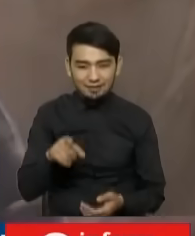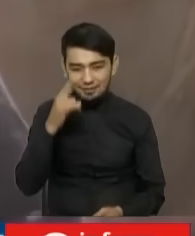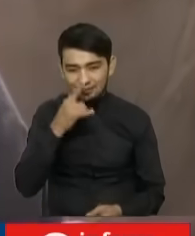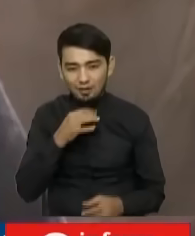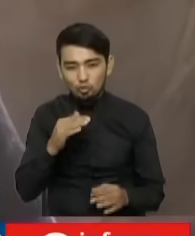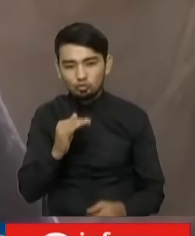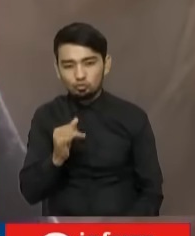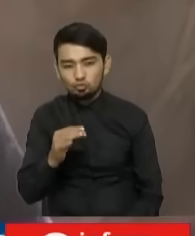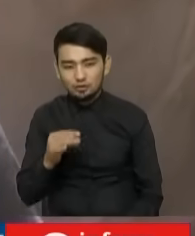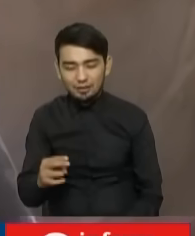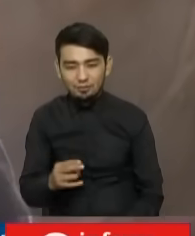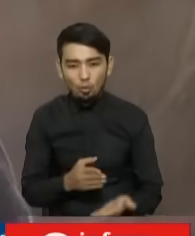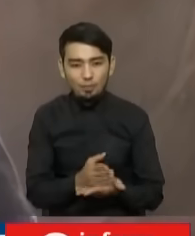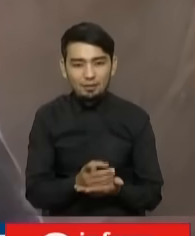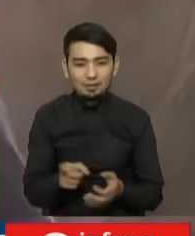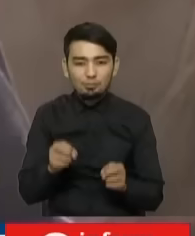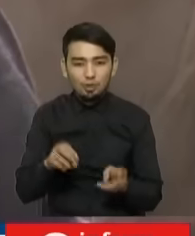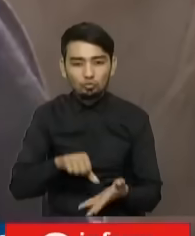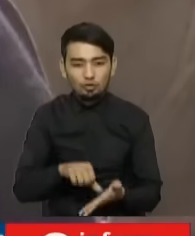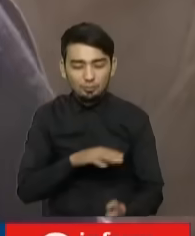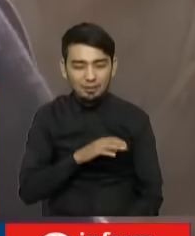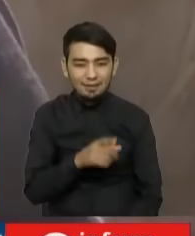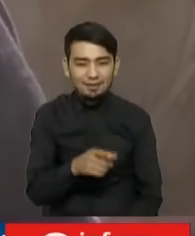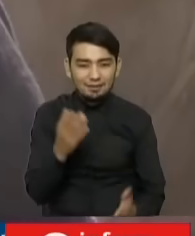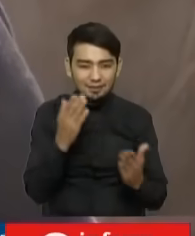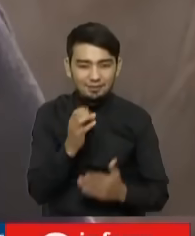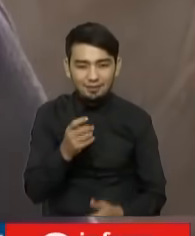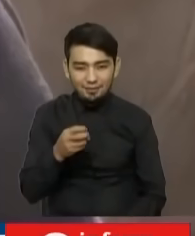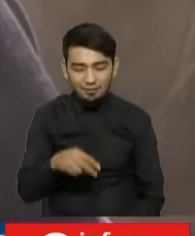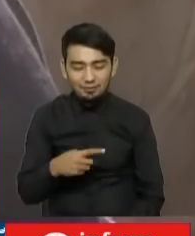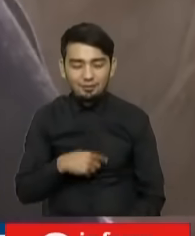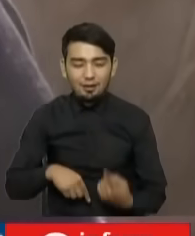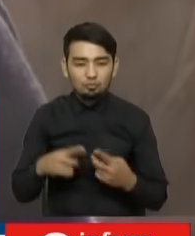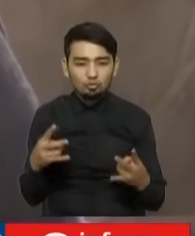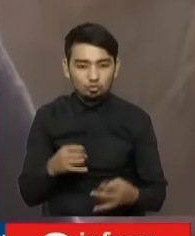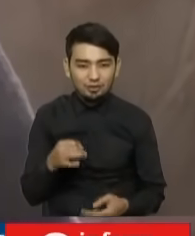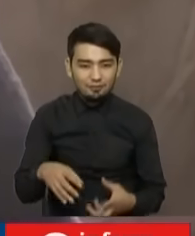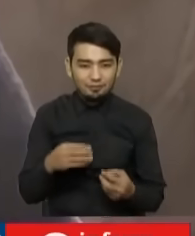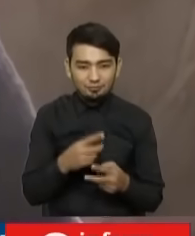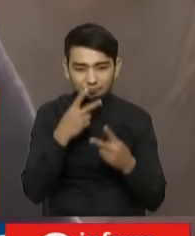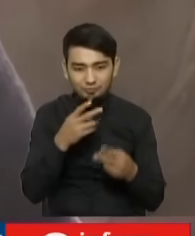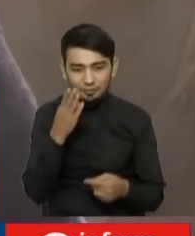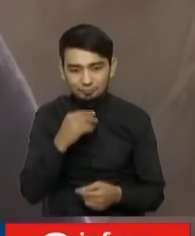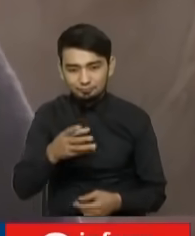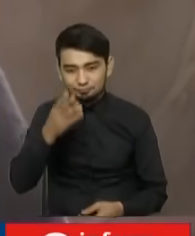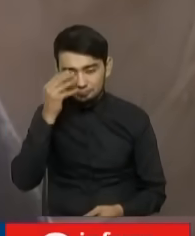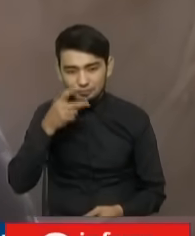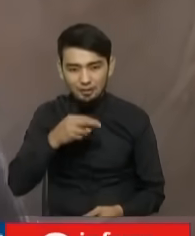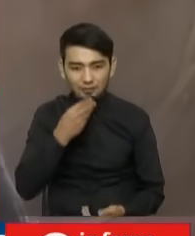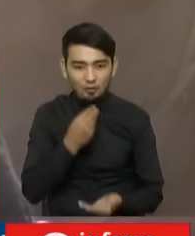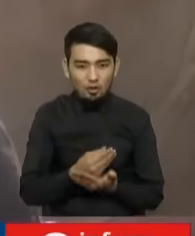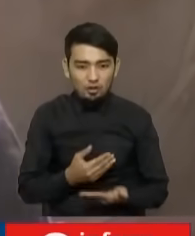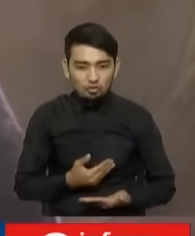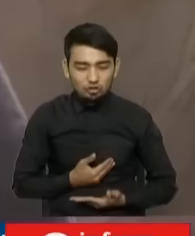Жусан арнайы операциясына қатысқан. Осындай сериалдар бізге керек. Біз елдің қауіпсіздігі мен тұрақтылығы жолында өз өмірін құрбан